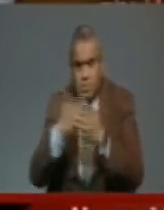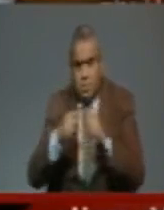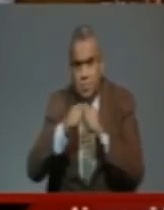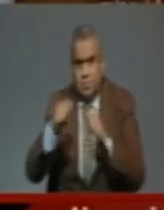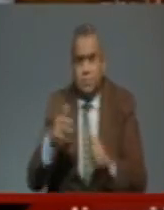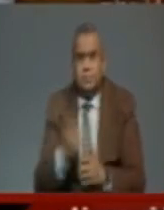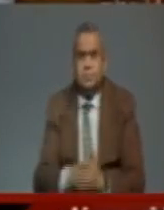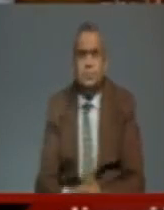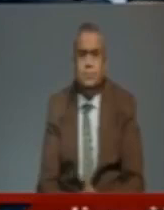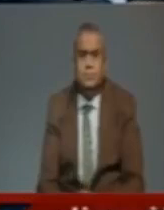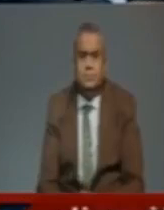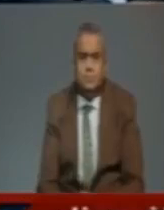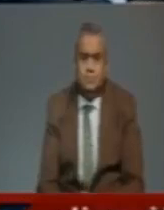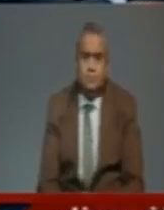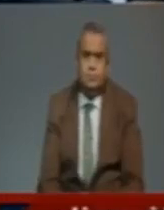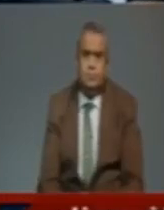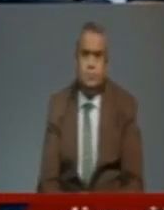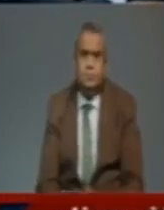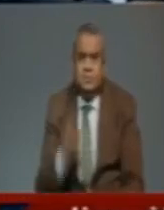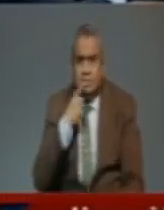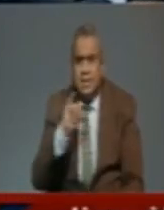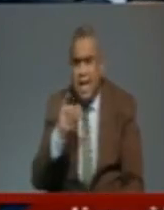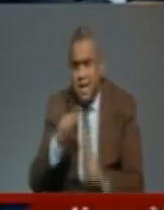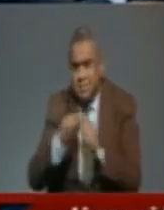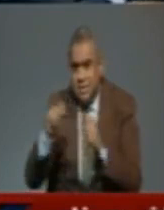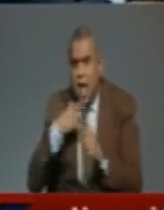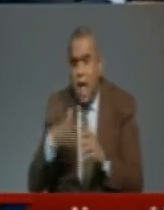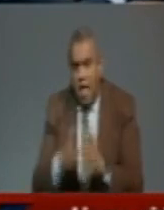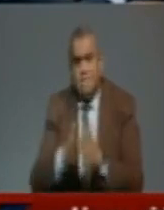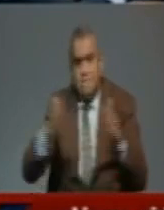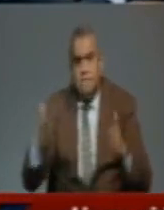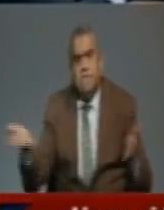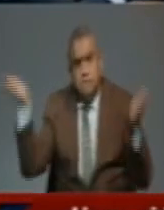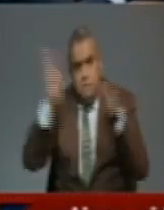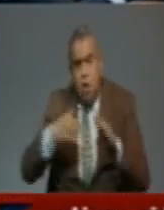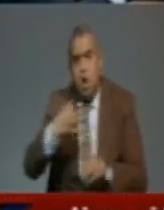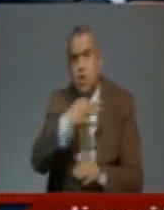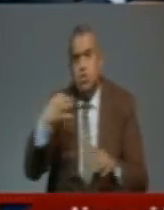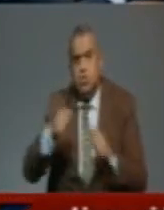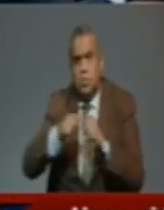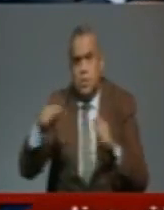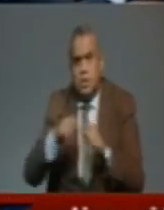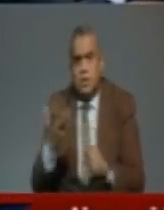الحاجز بدل ما اعمله 50 متر طب ما اعمله 300 متر، ما انا كده بحط